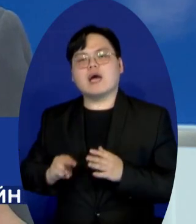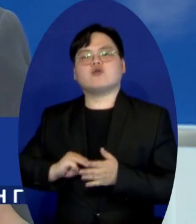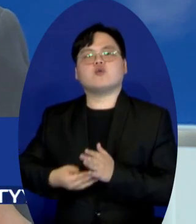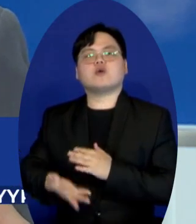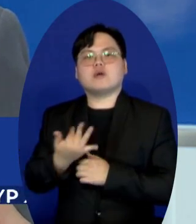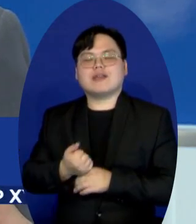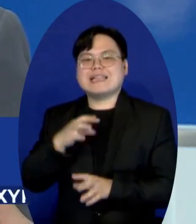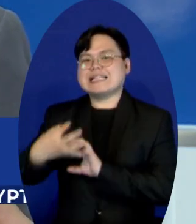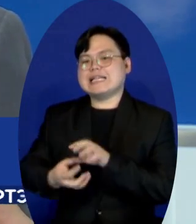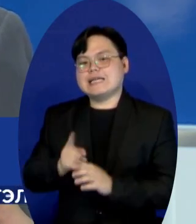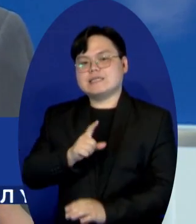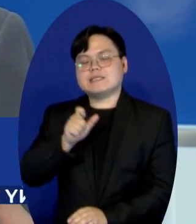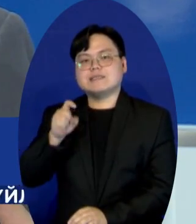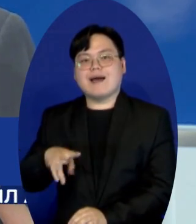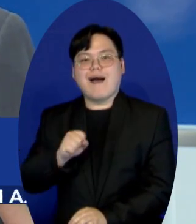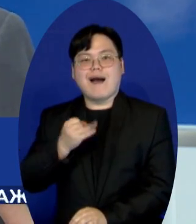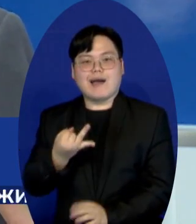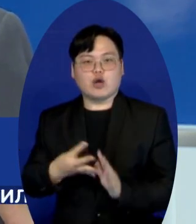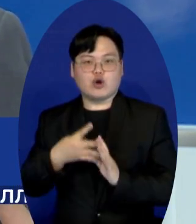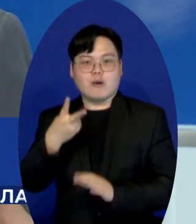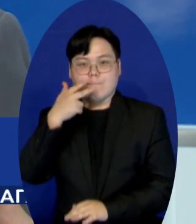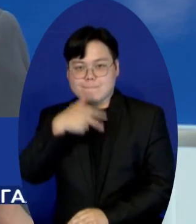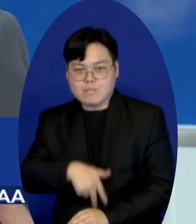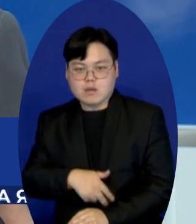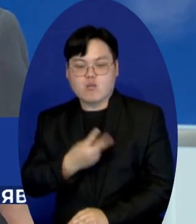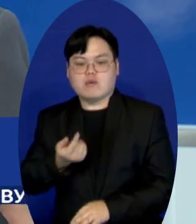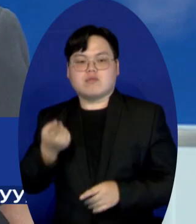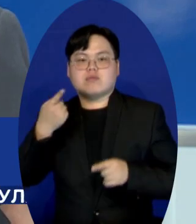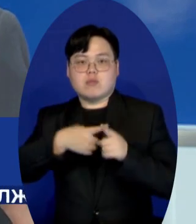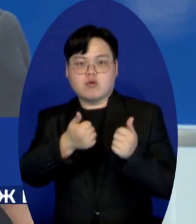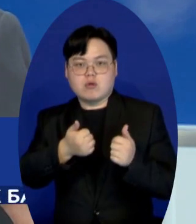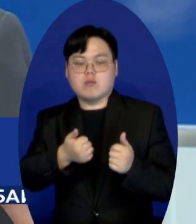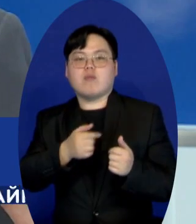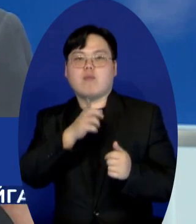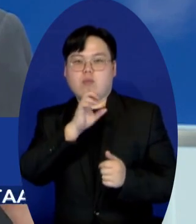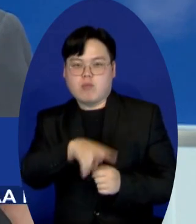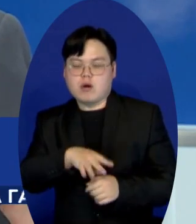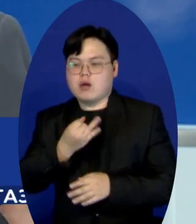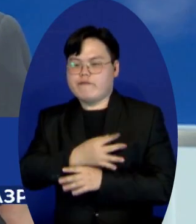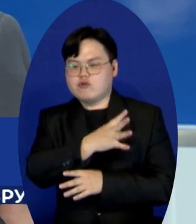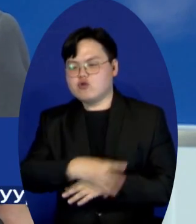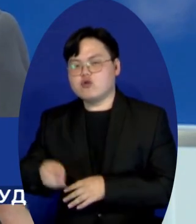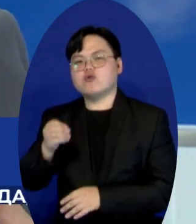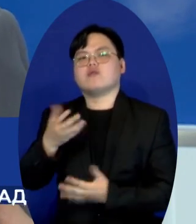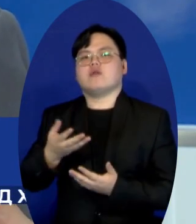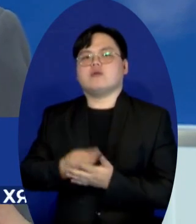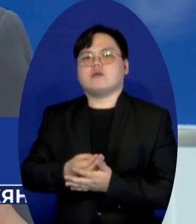яг дэлхийн зах зээлийн үнэ А2 бензинд дагаж өссөн бол инфляцид шууд үзүүлэх нөлөө бол